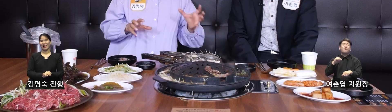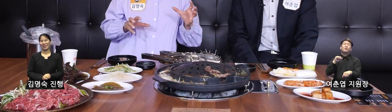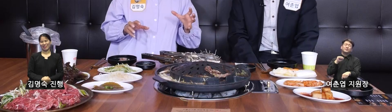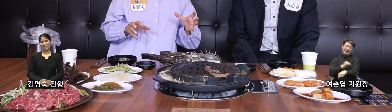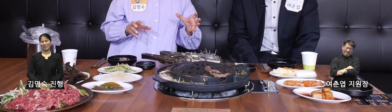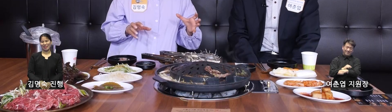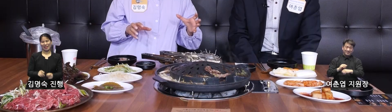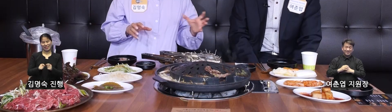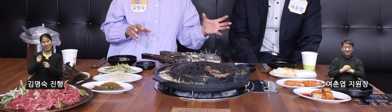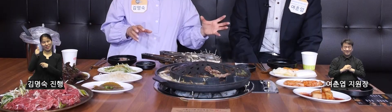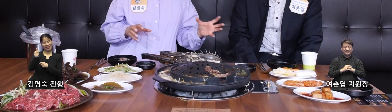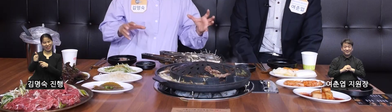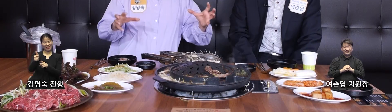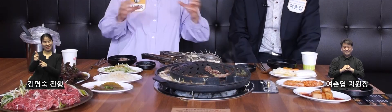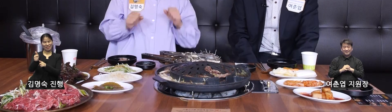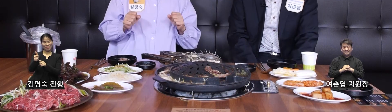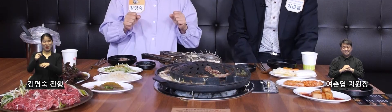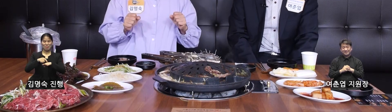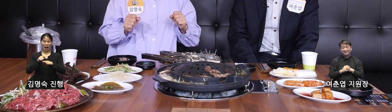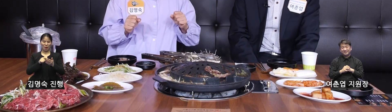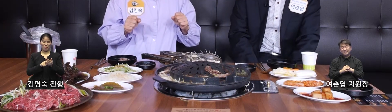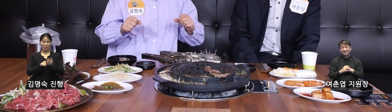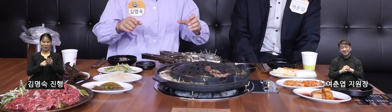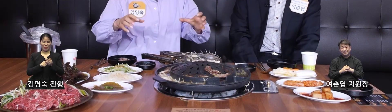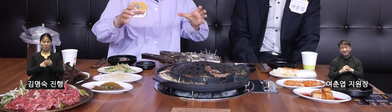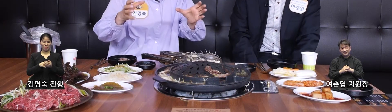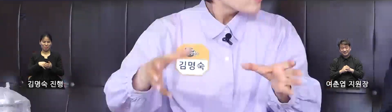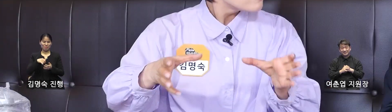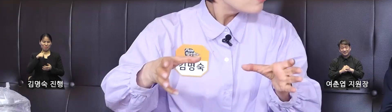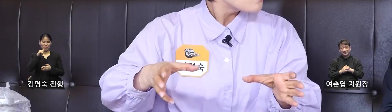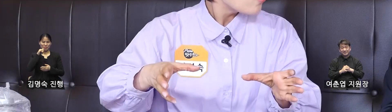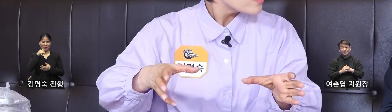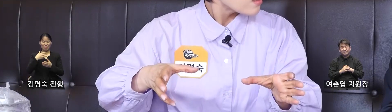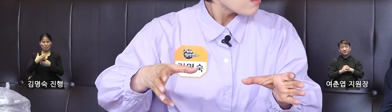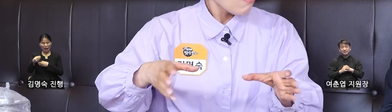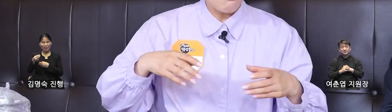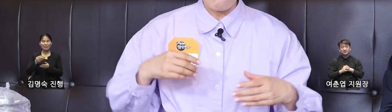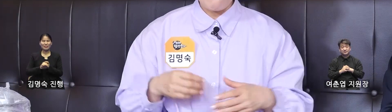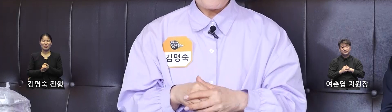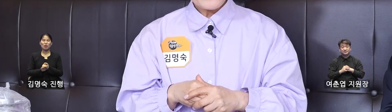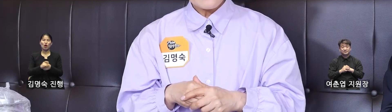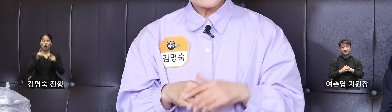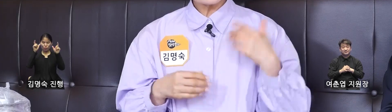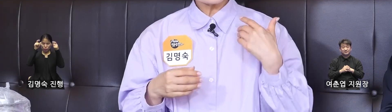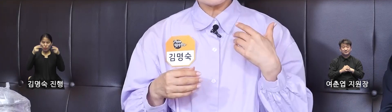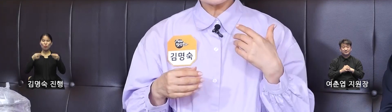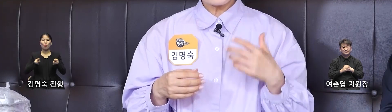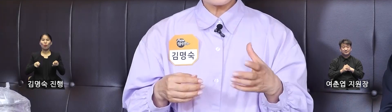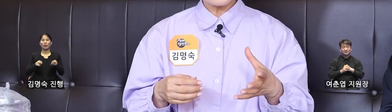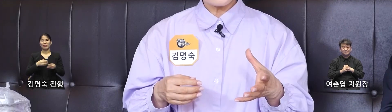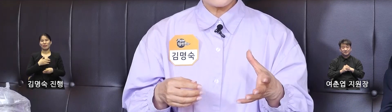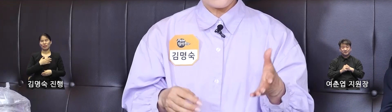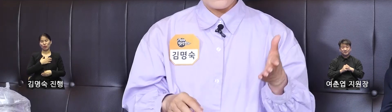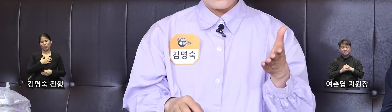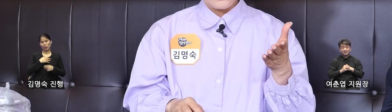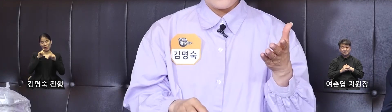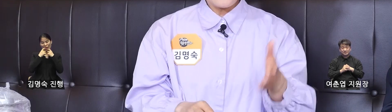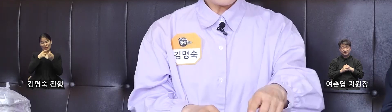우리 지원장님의 그 마음을 확 휘어잡은 그 불고기. 네. 아, 저는